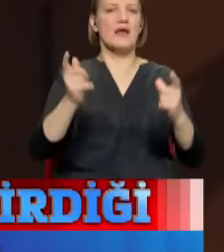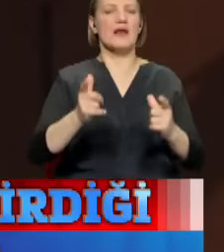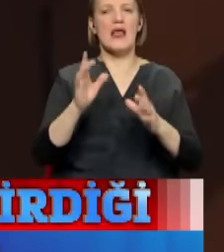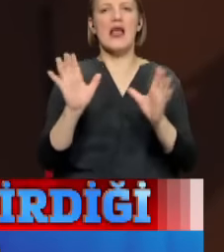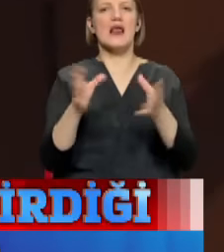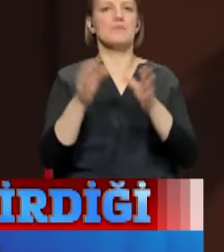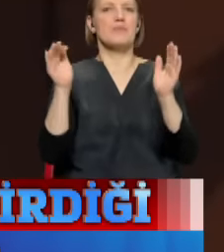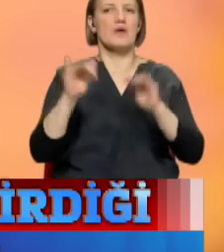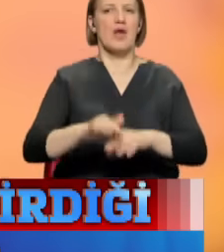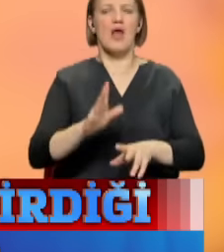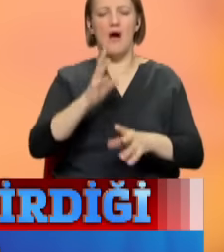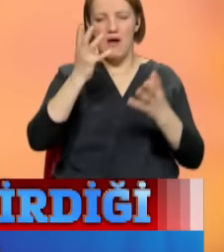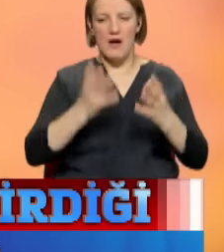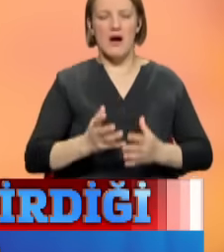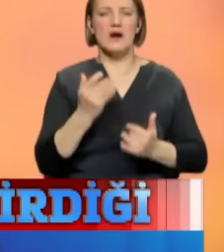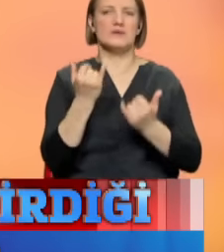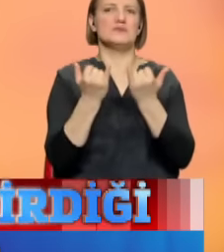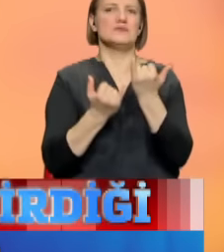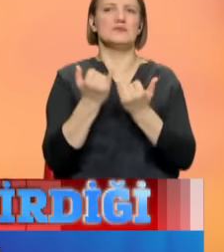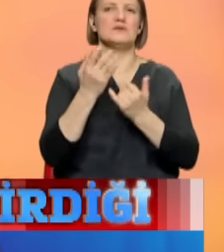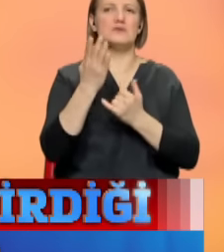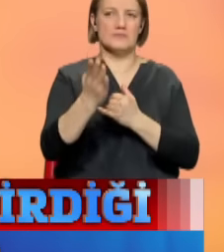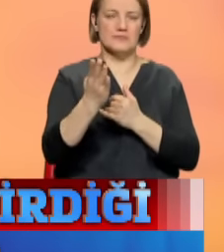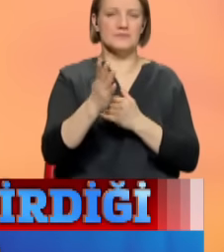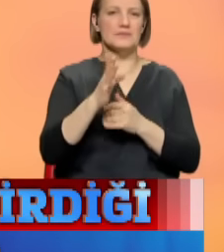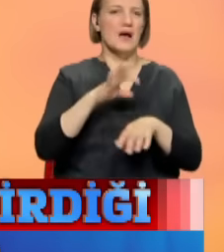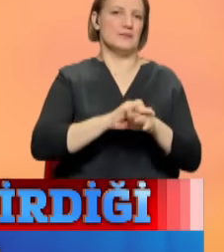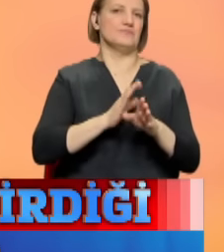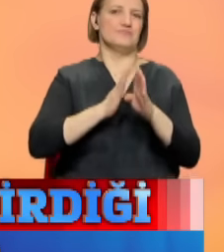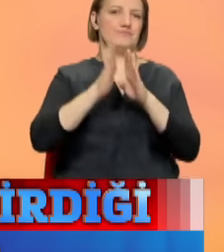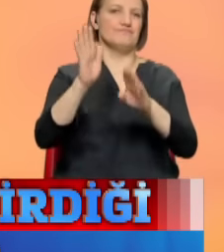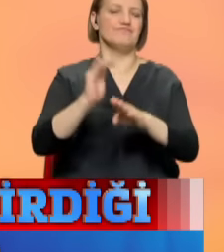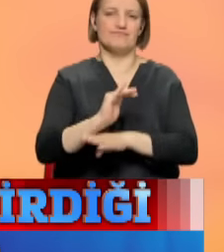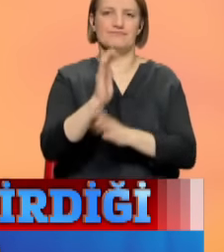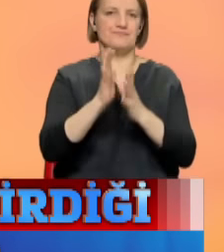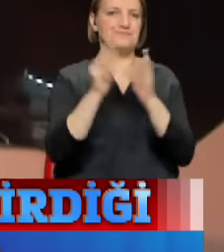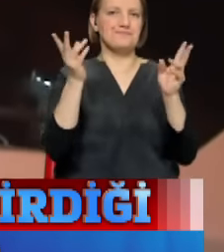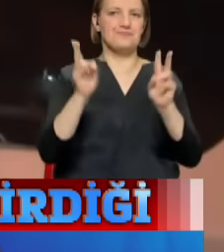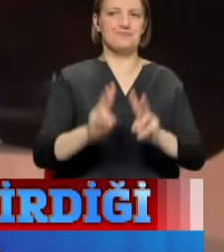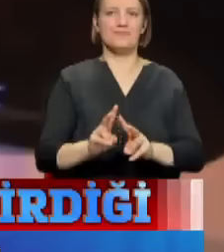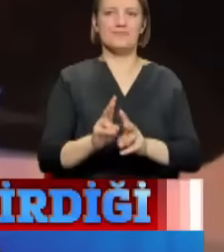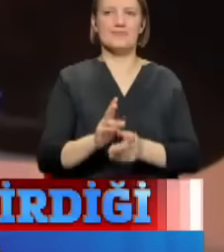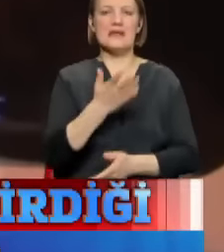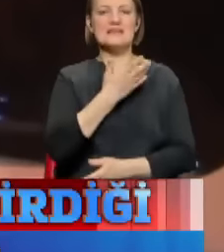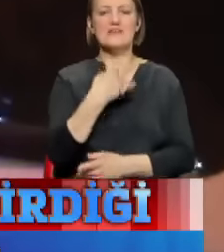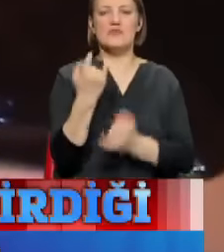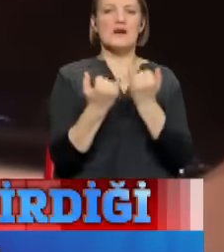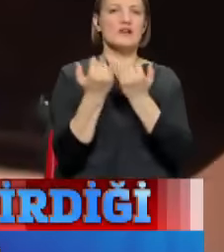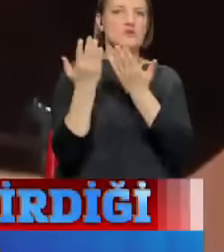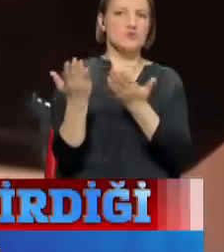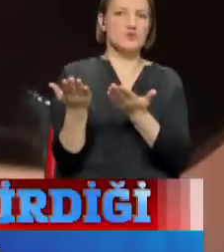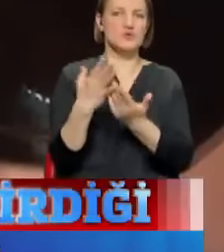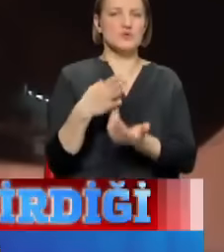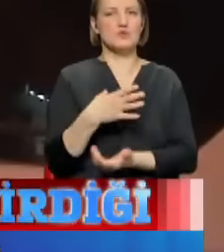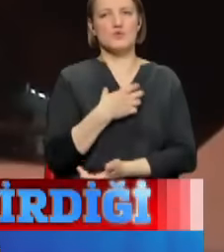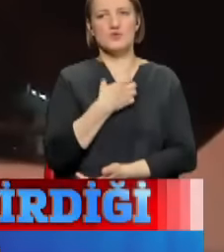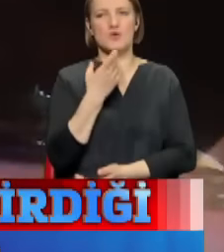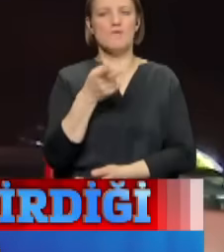sevk edildi. Ağır yaralanan kardeş Uğur Doğan kaldırıldığı hastanede yaşamını yitirdi. Sevdiğimiz bir kardeşimiz burada.